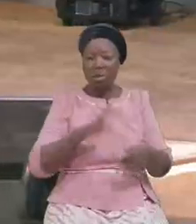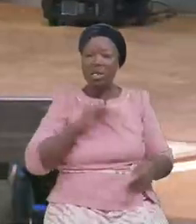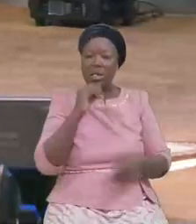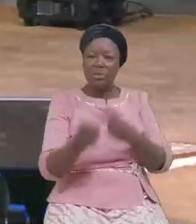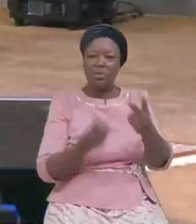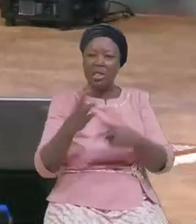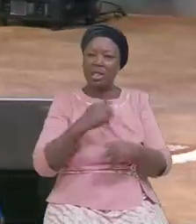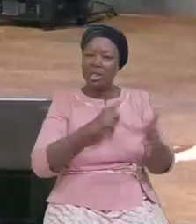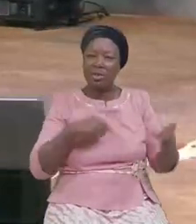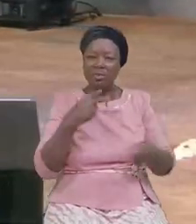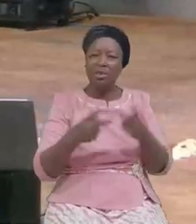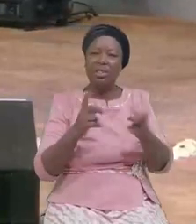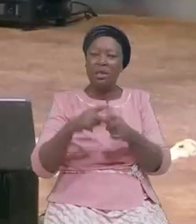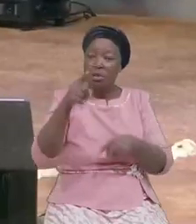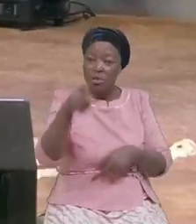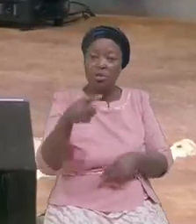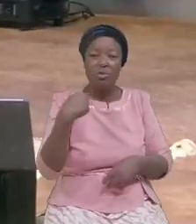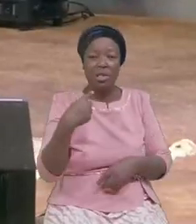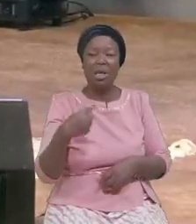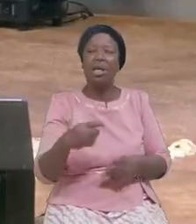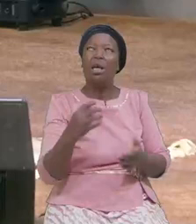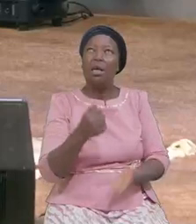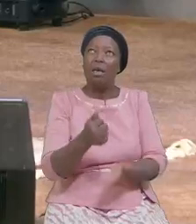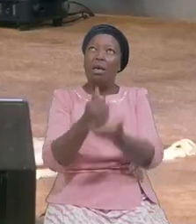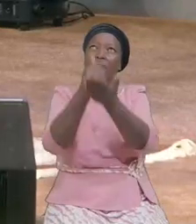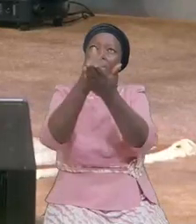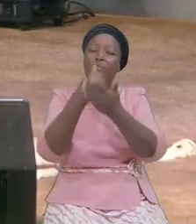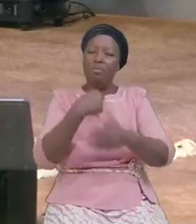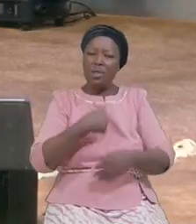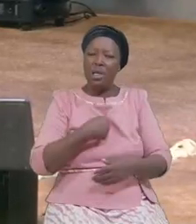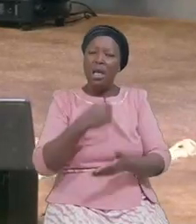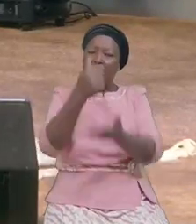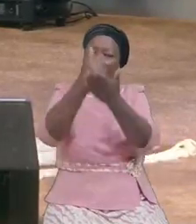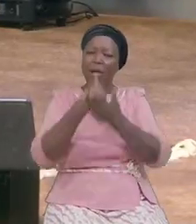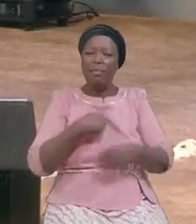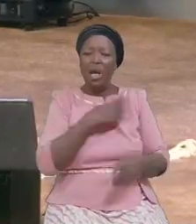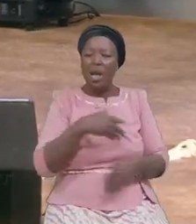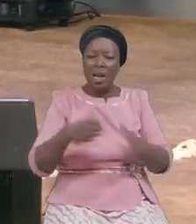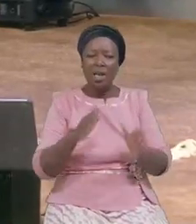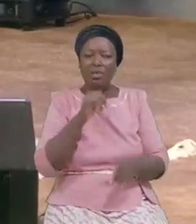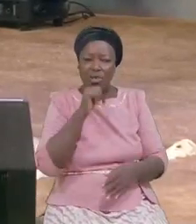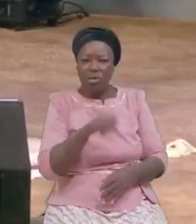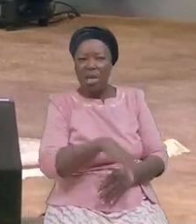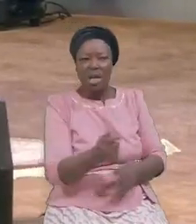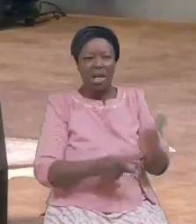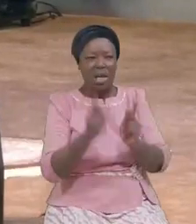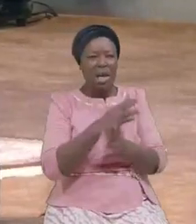Vous devez dire, aide-moi et que l'iniquité ne domine point sur moi.